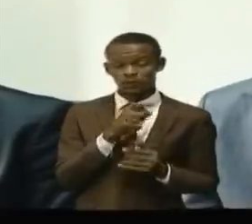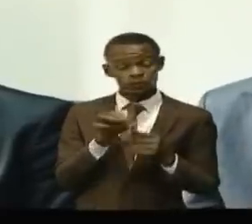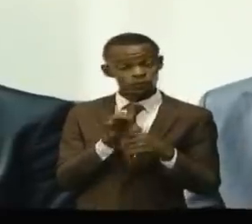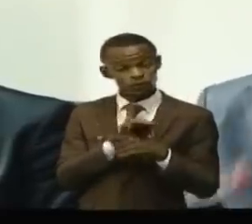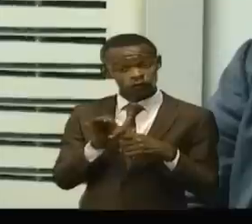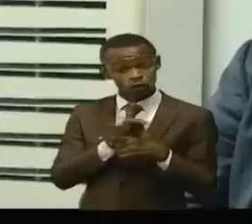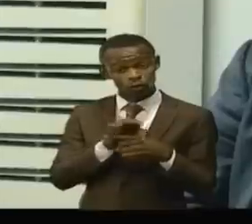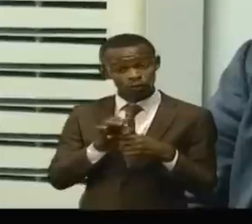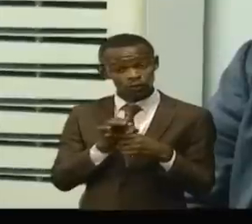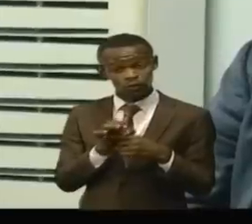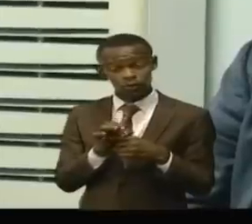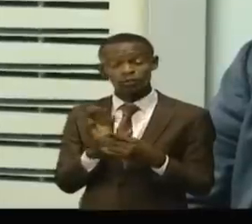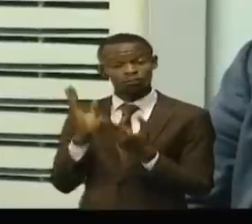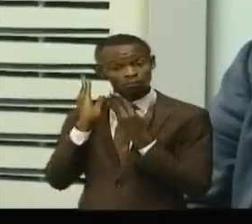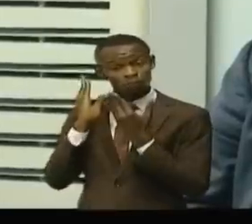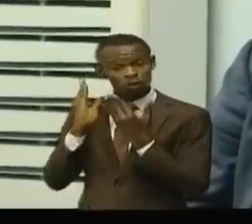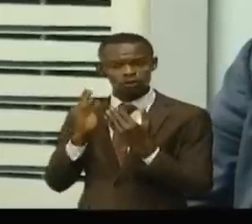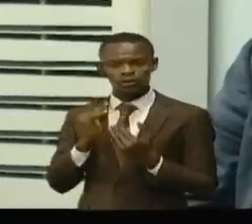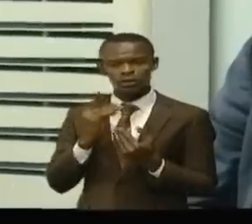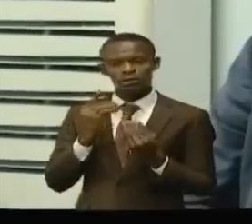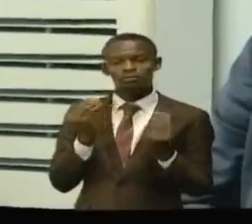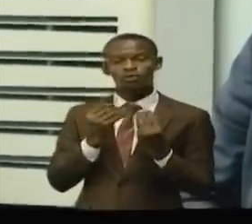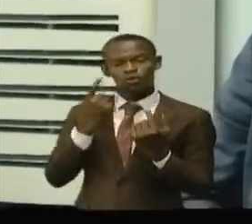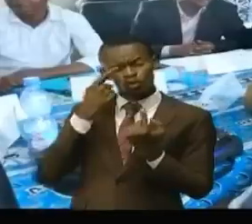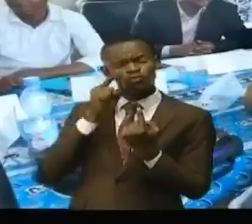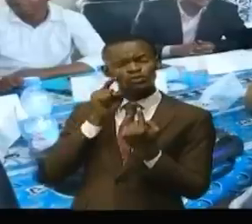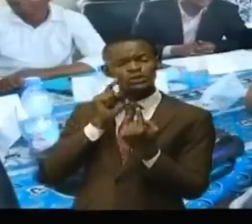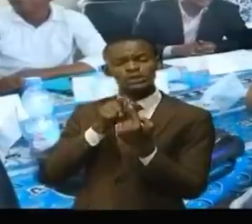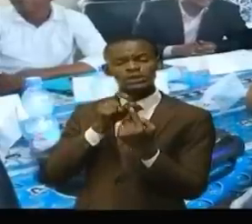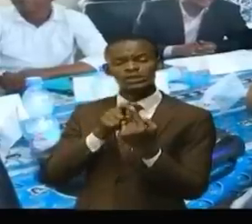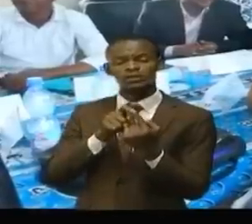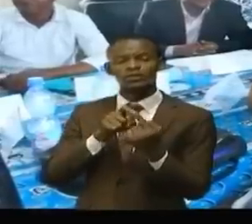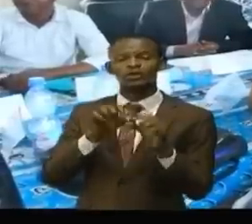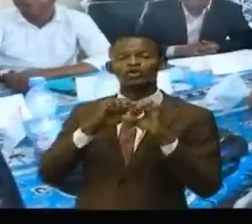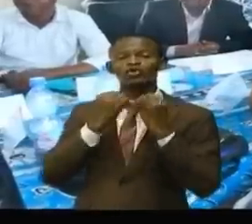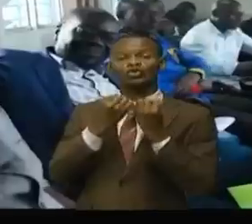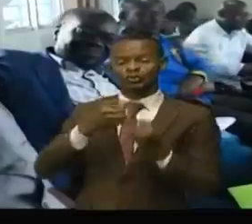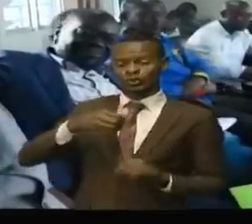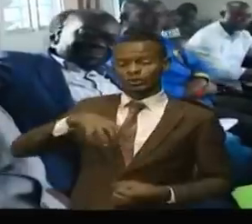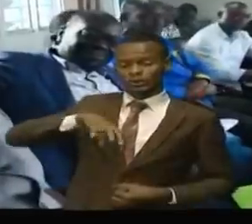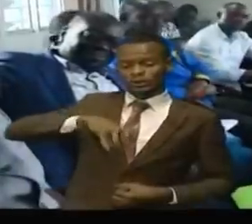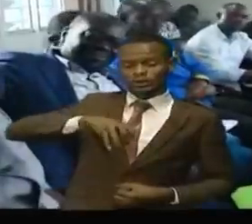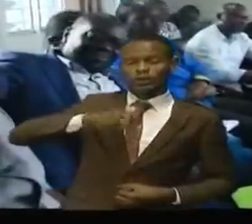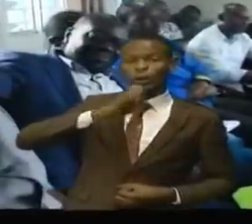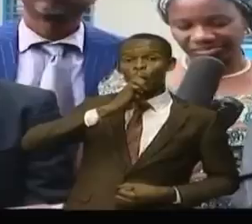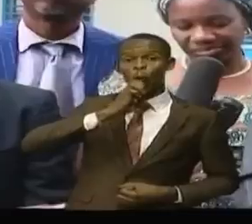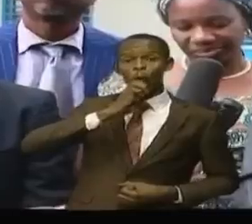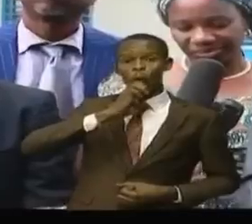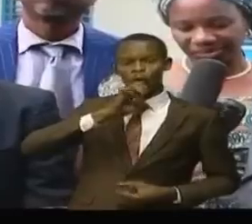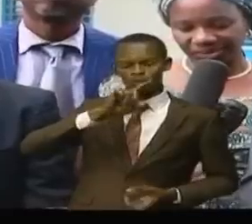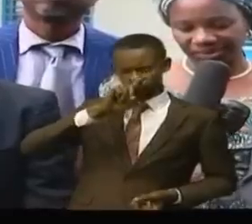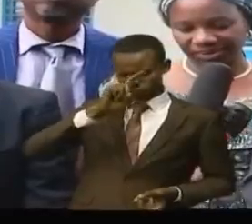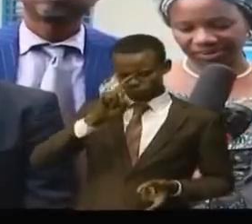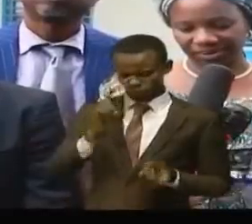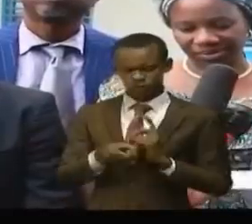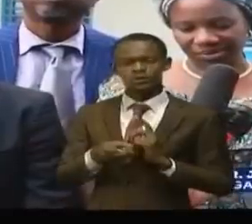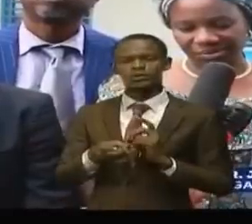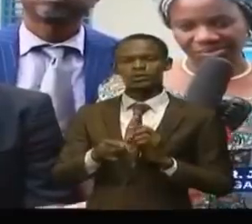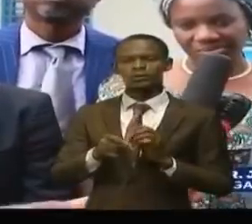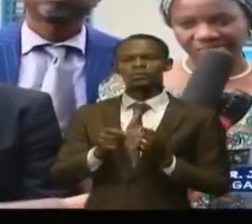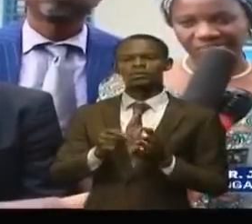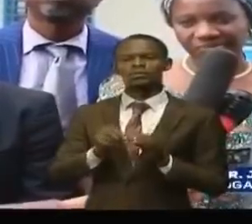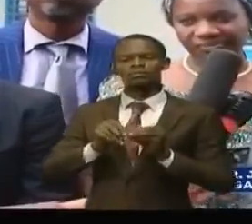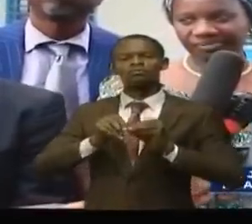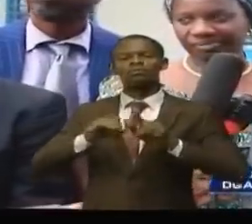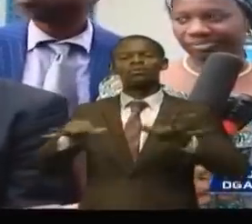et le nouvel horizon de la transformation de la régie des distributions de la RDC. Nous avons pensé d'abord à commencer par la